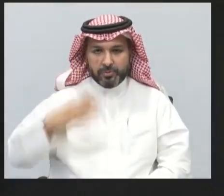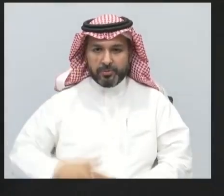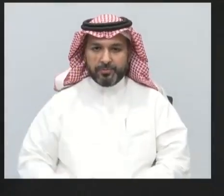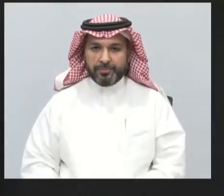وبركاته